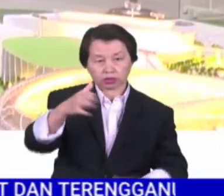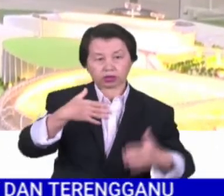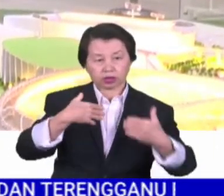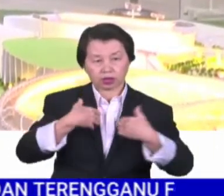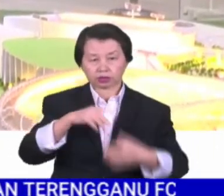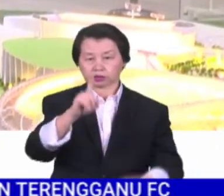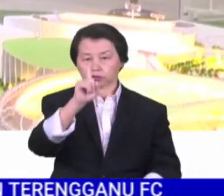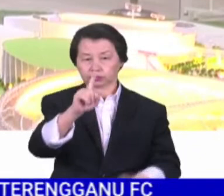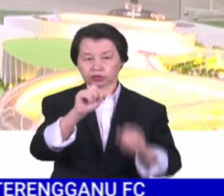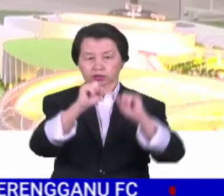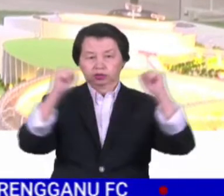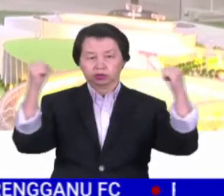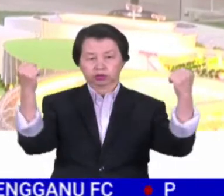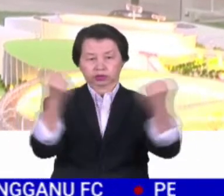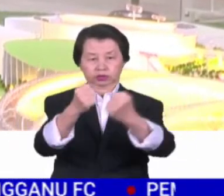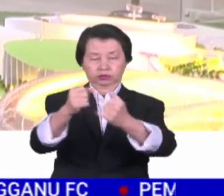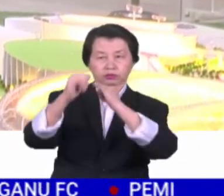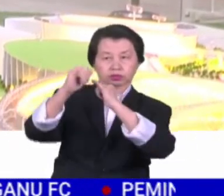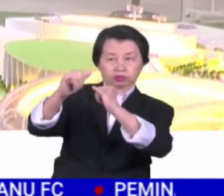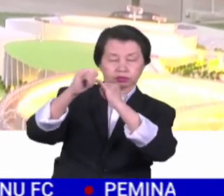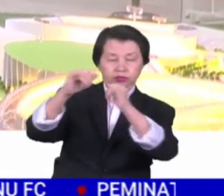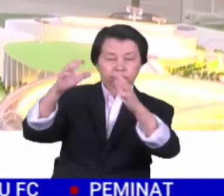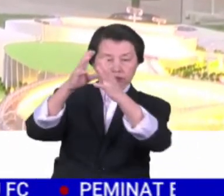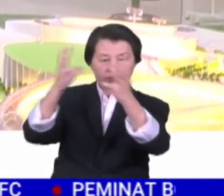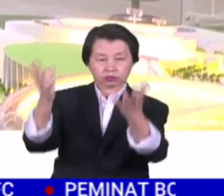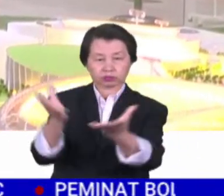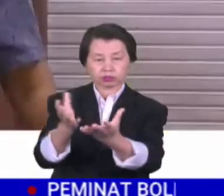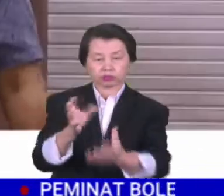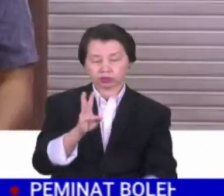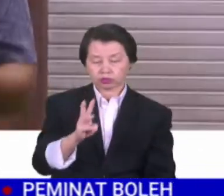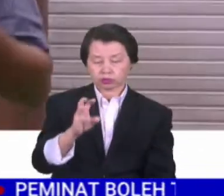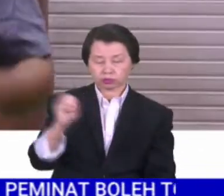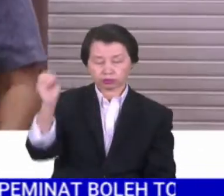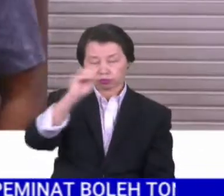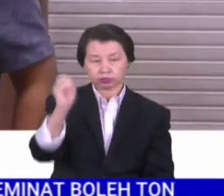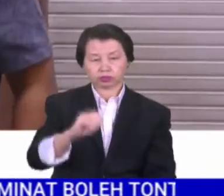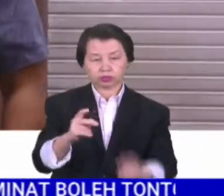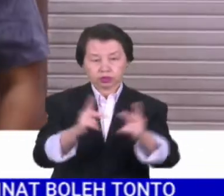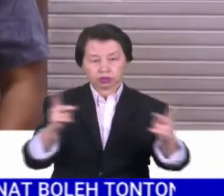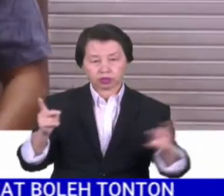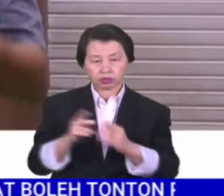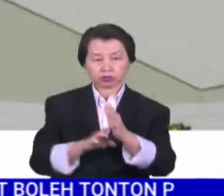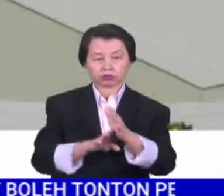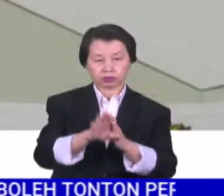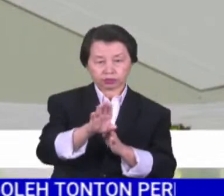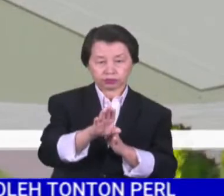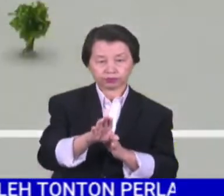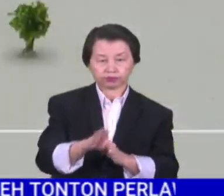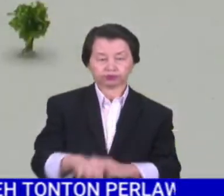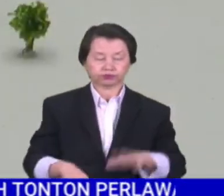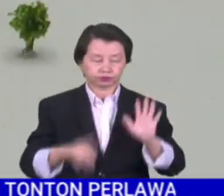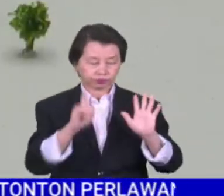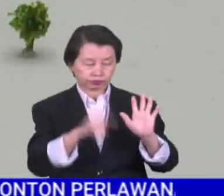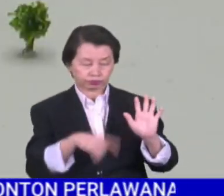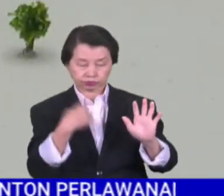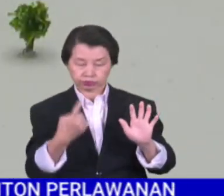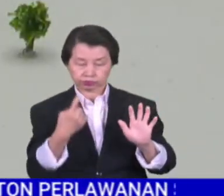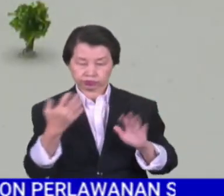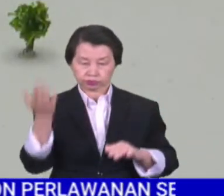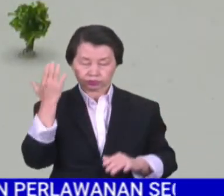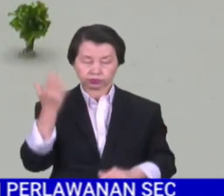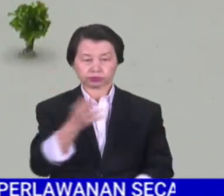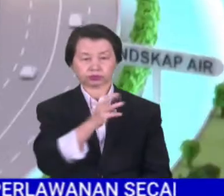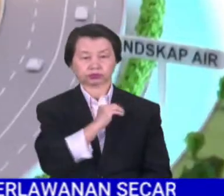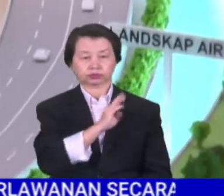mempunyai sebuah stadium bertaraf dunia merangkumi 60% kawasan pembangunannya. Pada 5 Januari lalu,